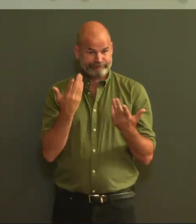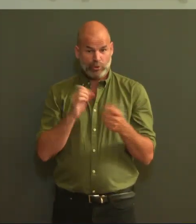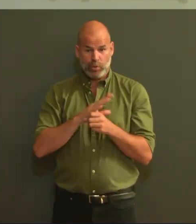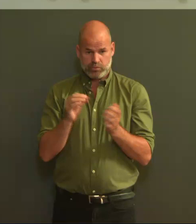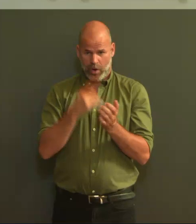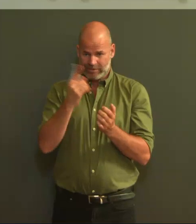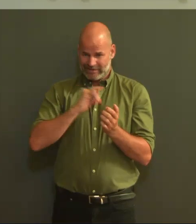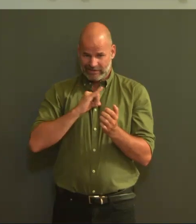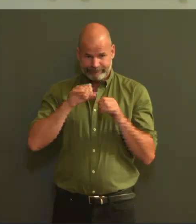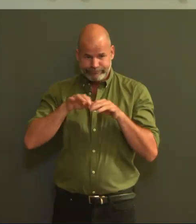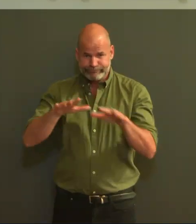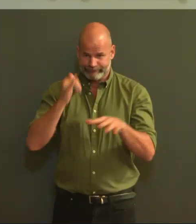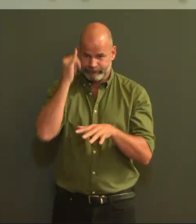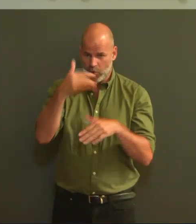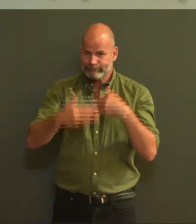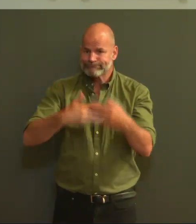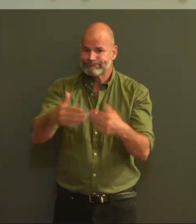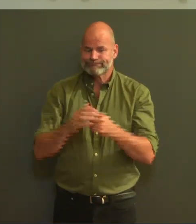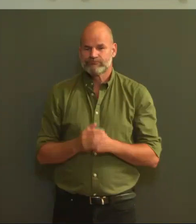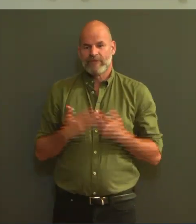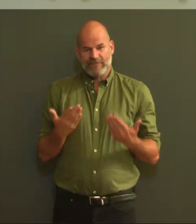Vandaag trappen we dan ook een nieuwe campagne af,